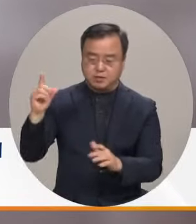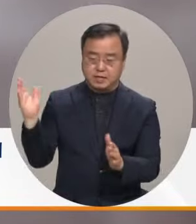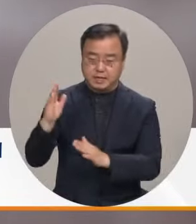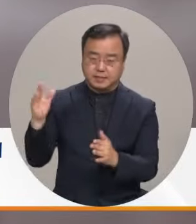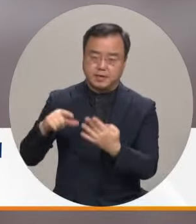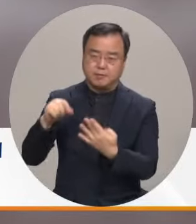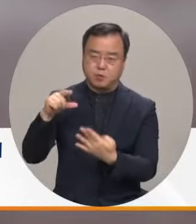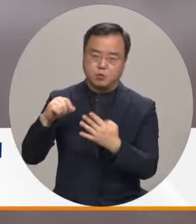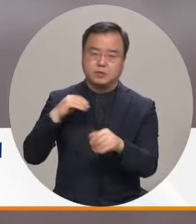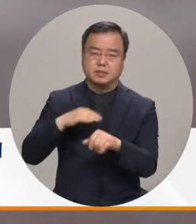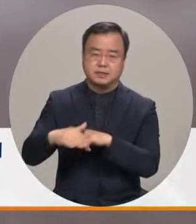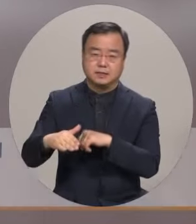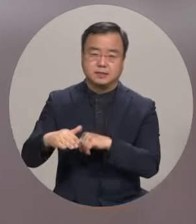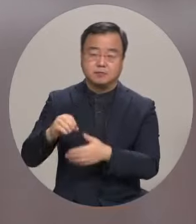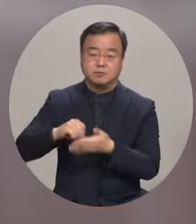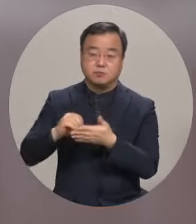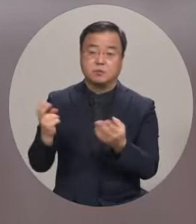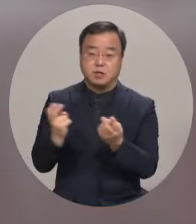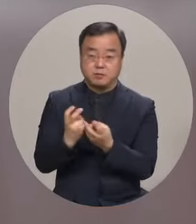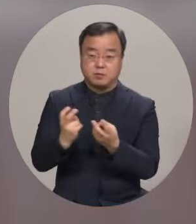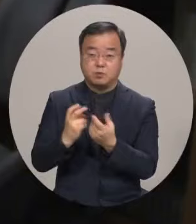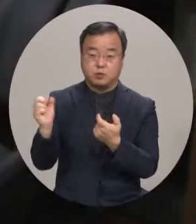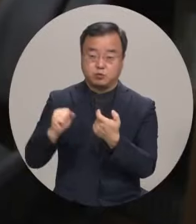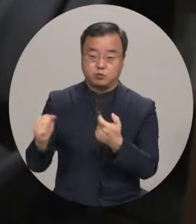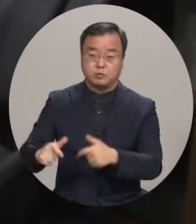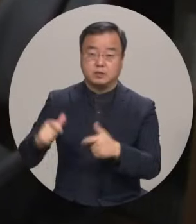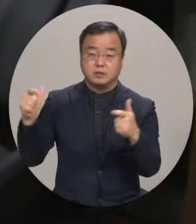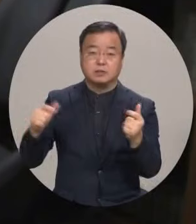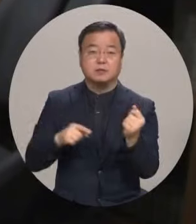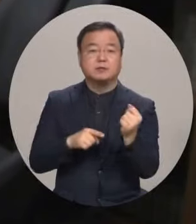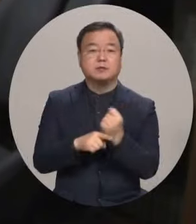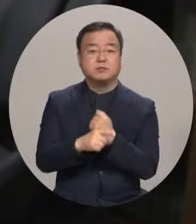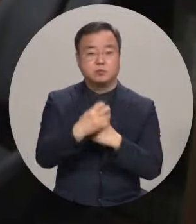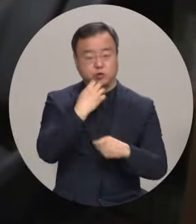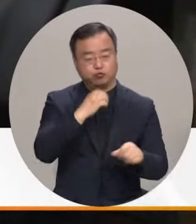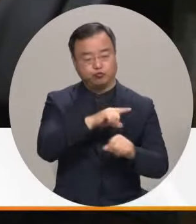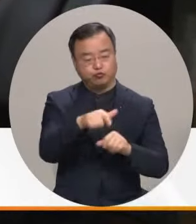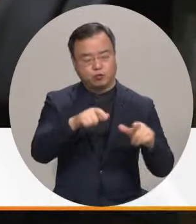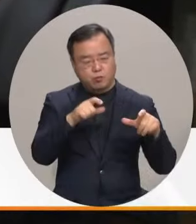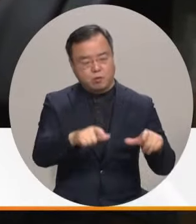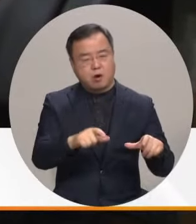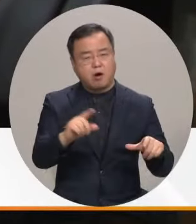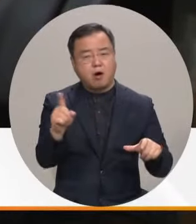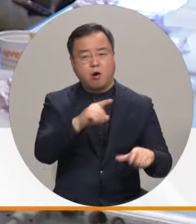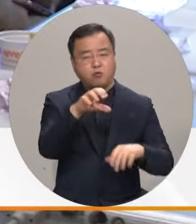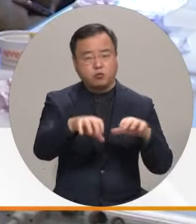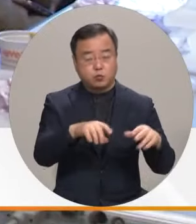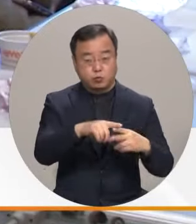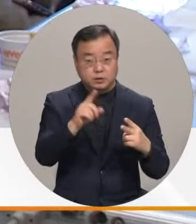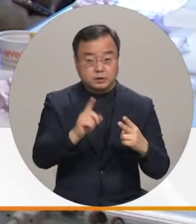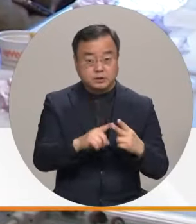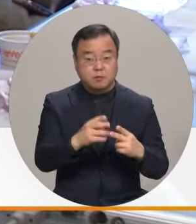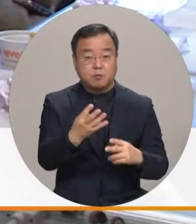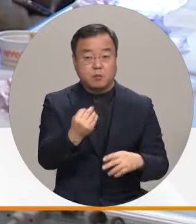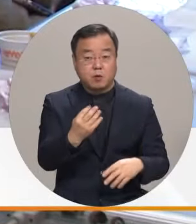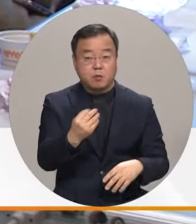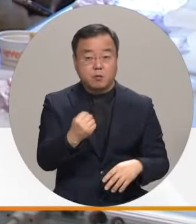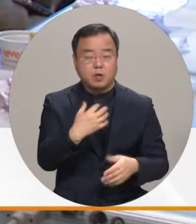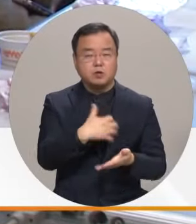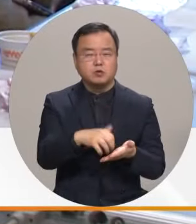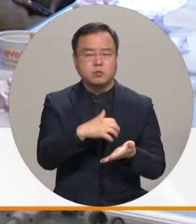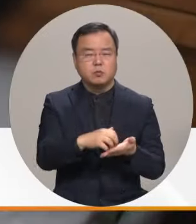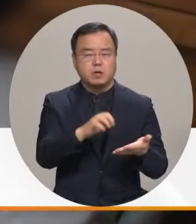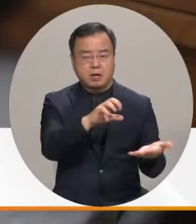비율 역시 60% 이상 늘리기 때문입니다. 수도권에서는 어느 지역에서 얼만큼 TO를 받아가냐가